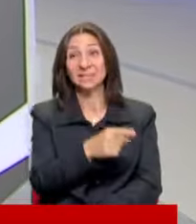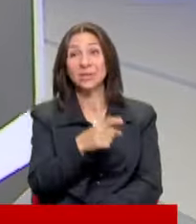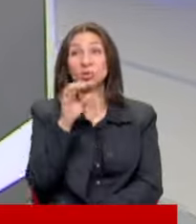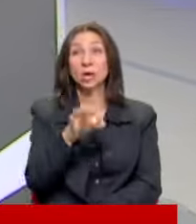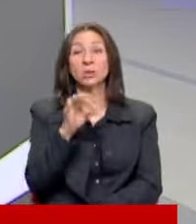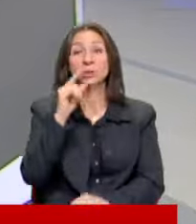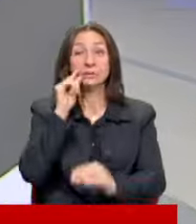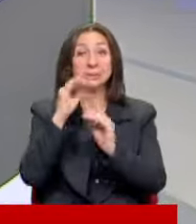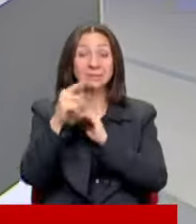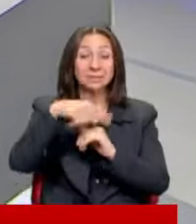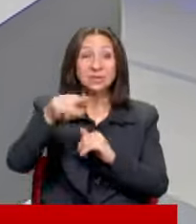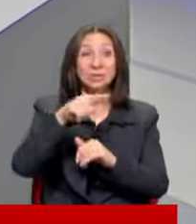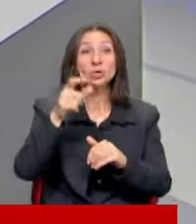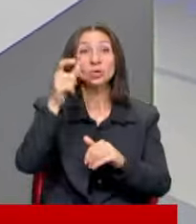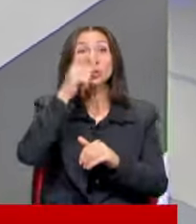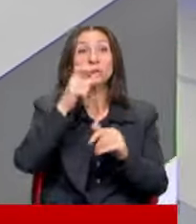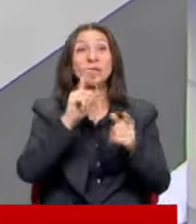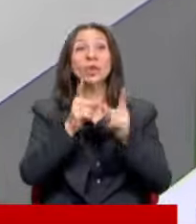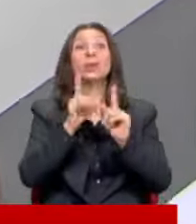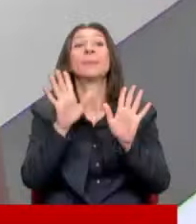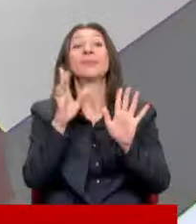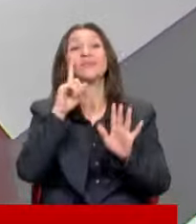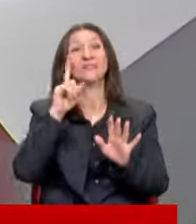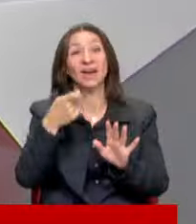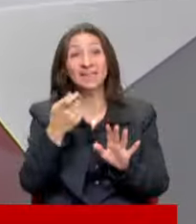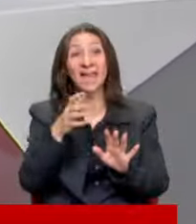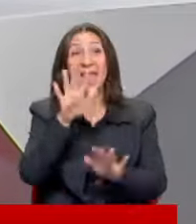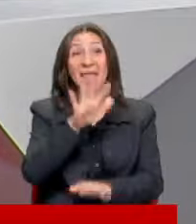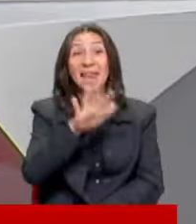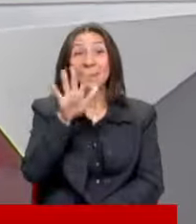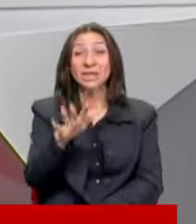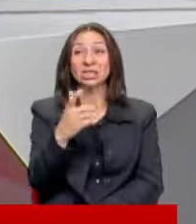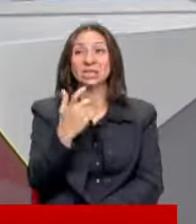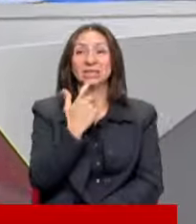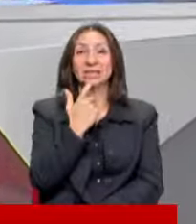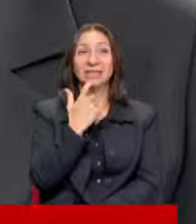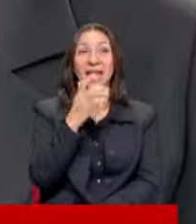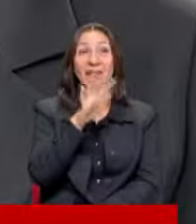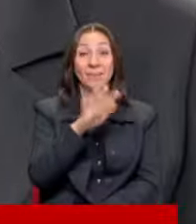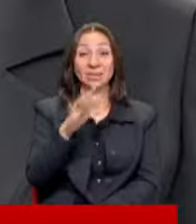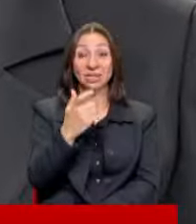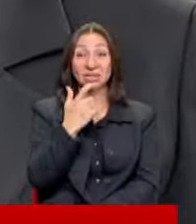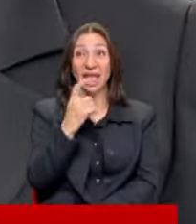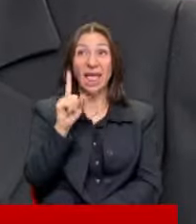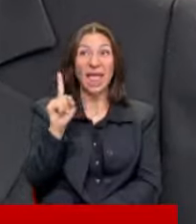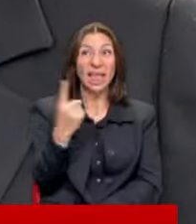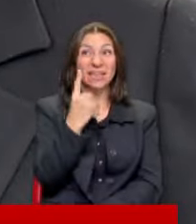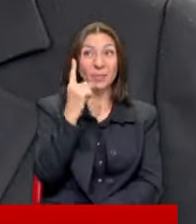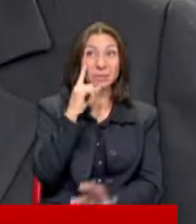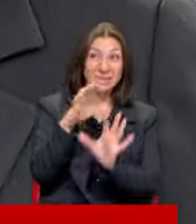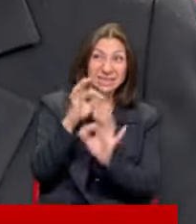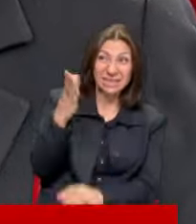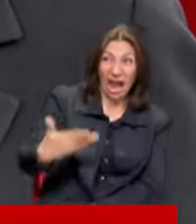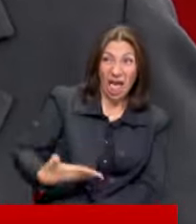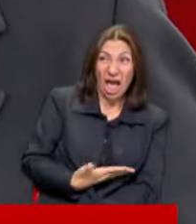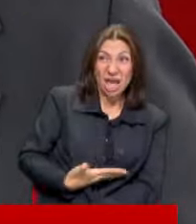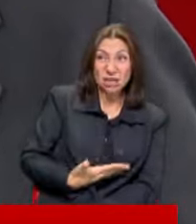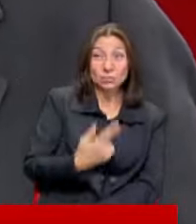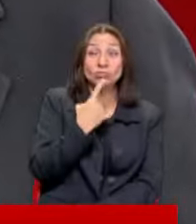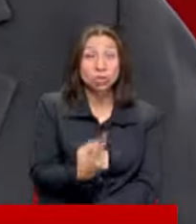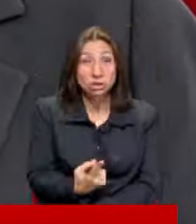anda vatandaş bu ülkenin yönetilmediğini farkında 55 yıldır 55 yaşına kadar ilk defa bir vatandaş açlık